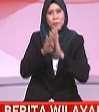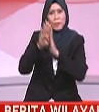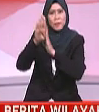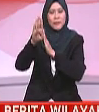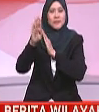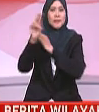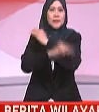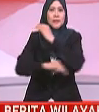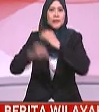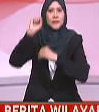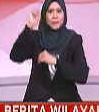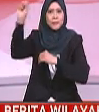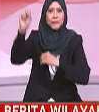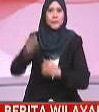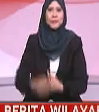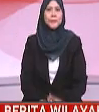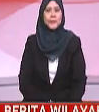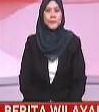negeri Sabah.